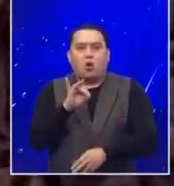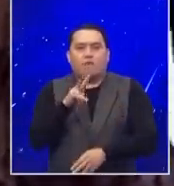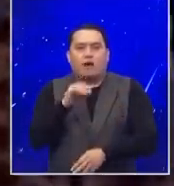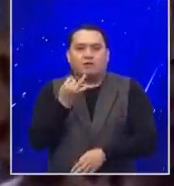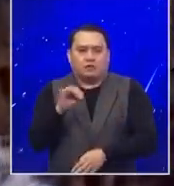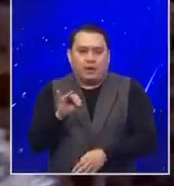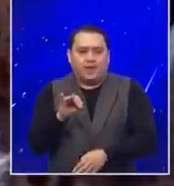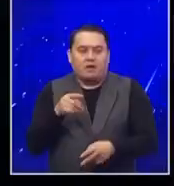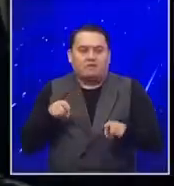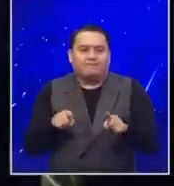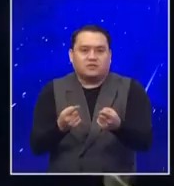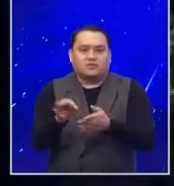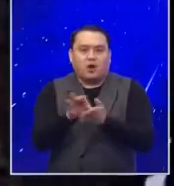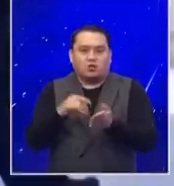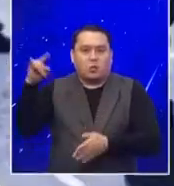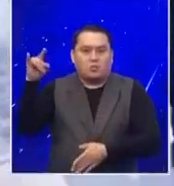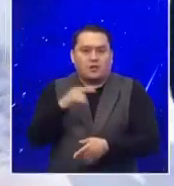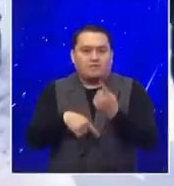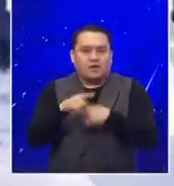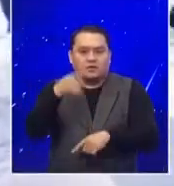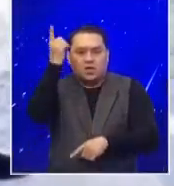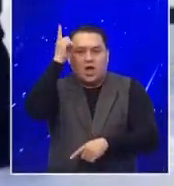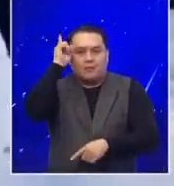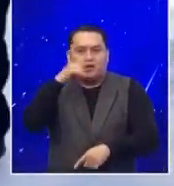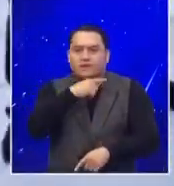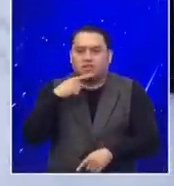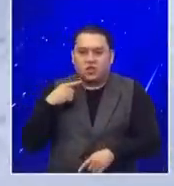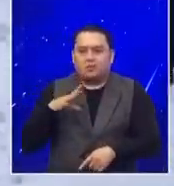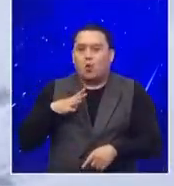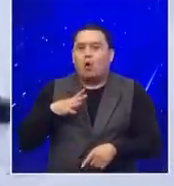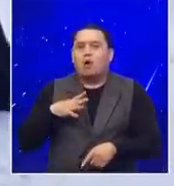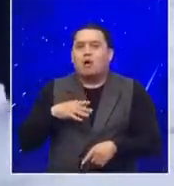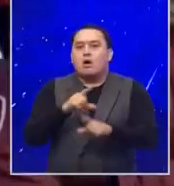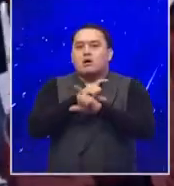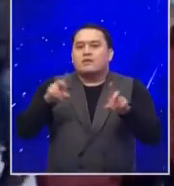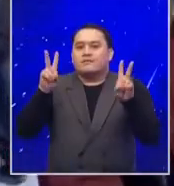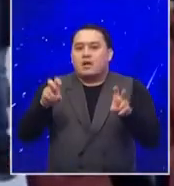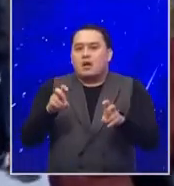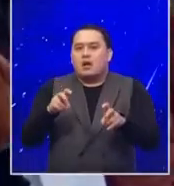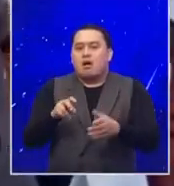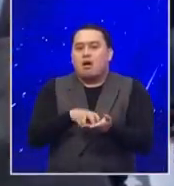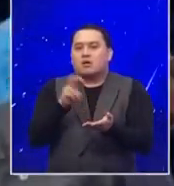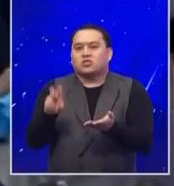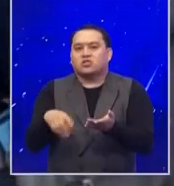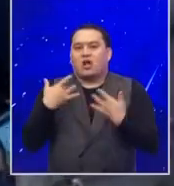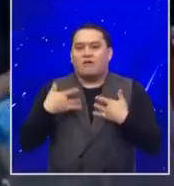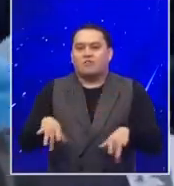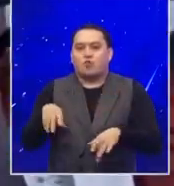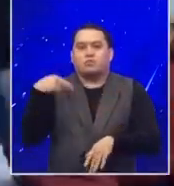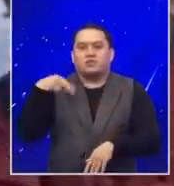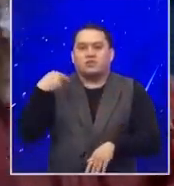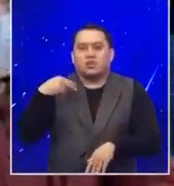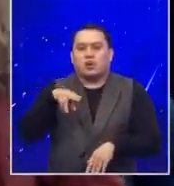был заключен под стражу сразу после возвращения из Германии. Звучали и лозунги за отставку президента.